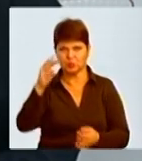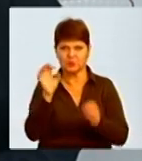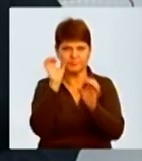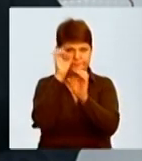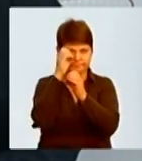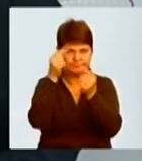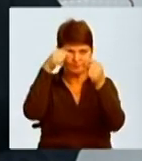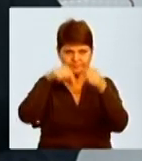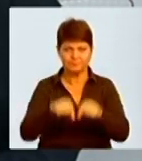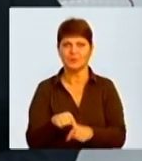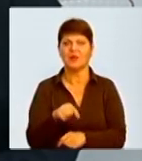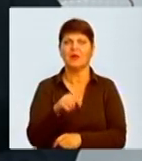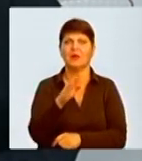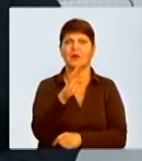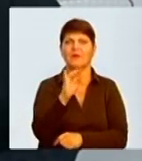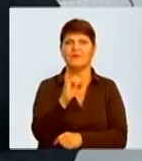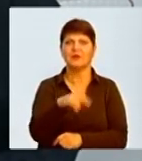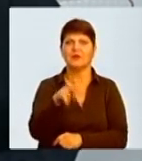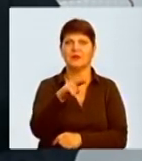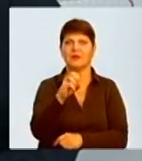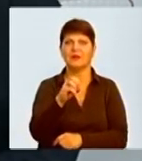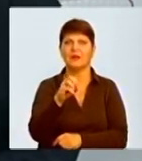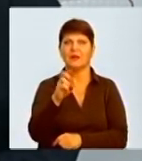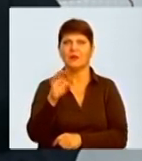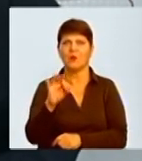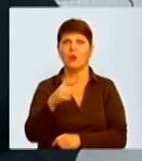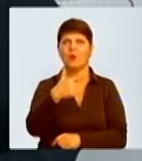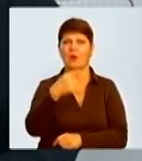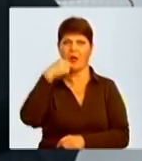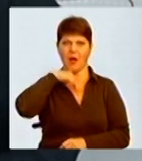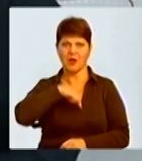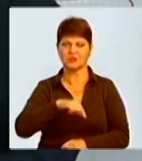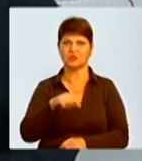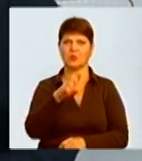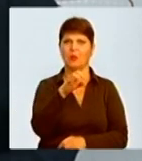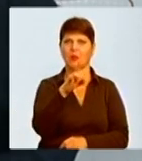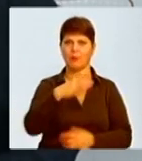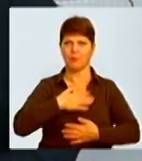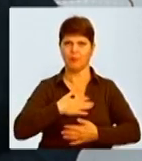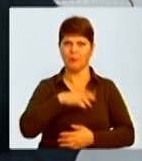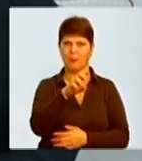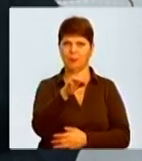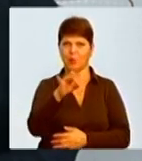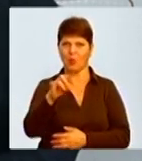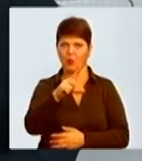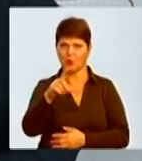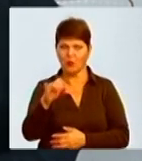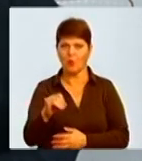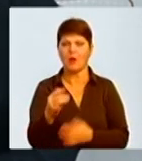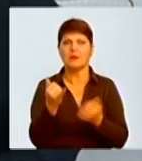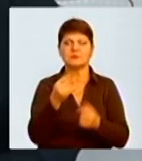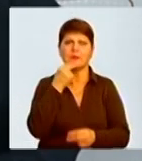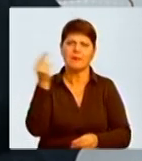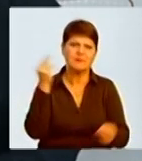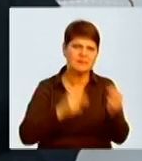і відеобронхоскоп, і відеоколоноскоп, відеогастроскоп. І ми зараз маємо одне з самих найкращих ендоскопічних відділень в